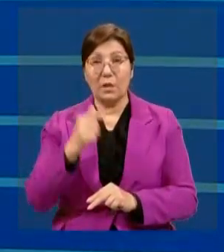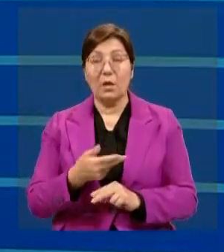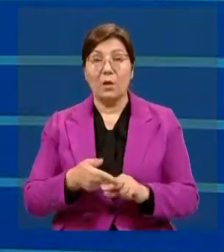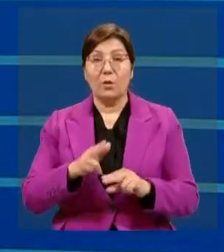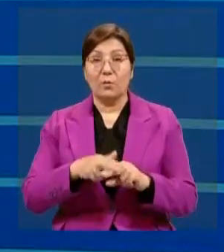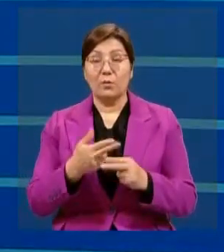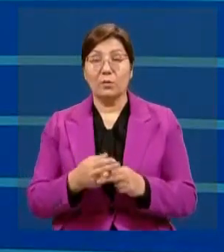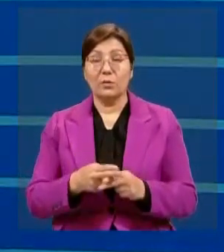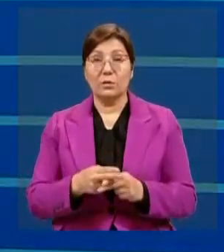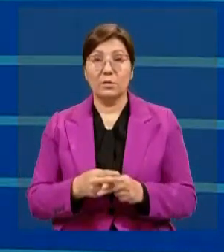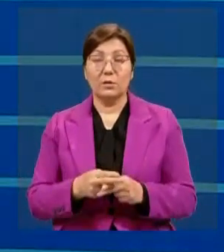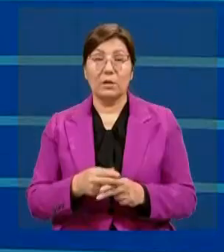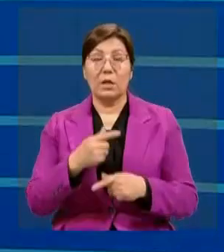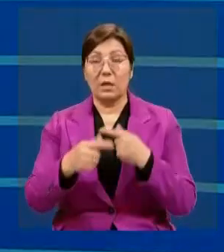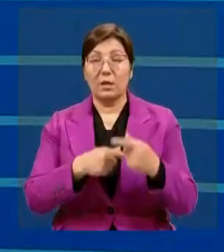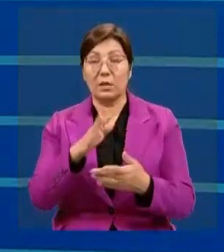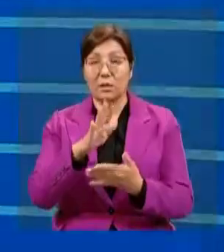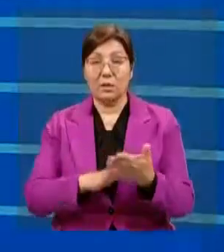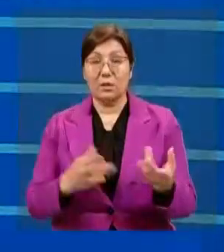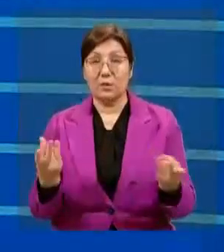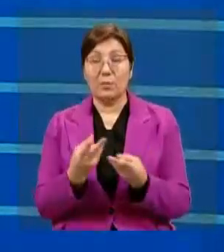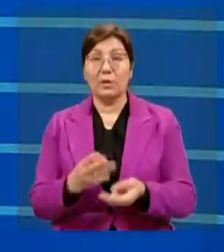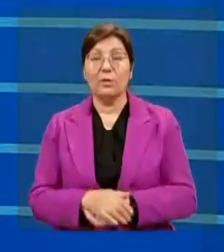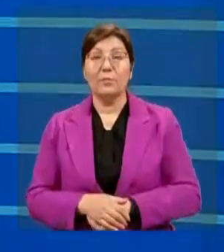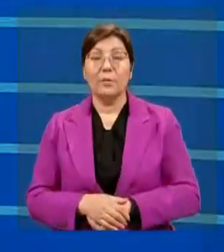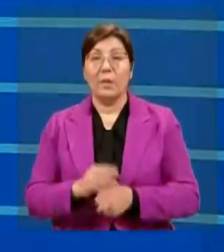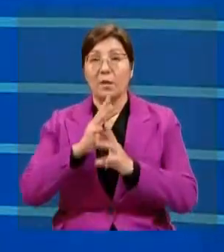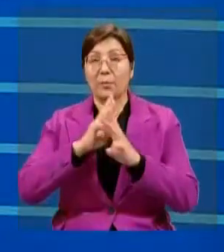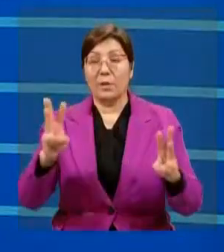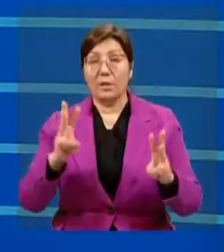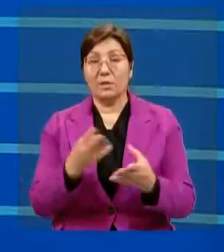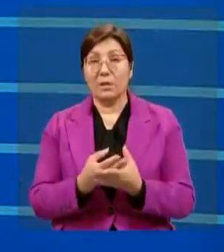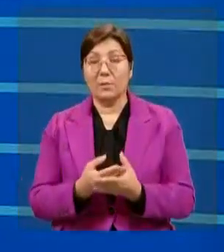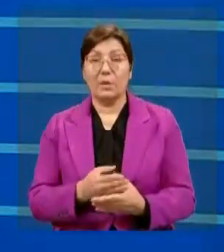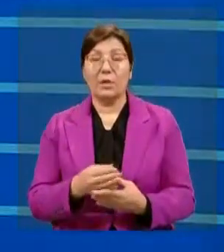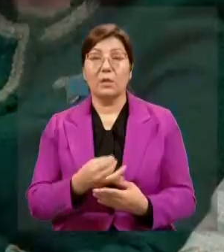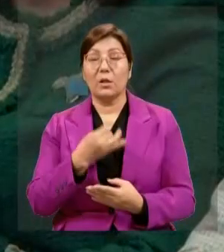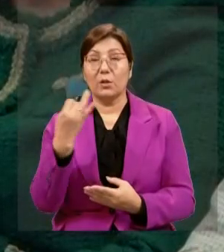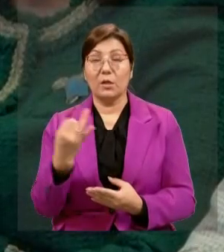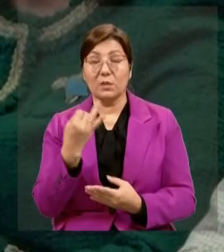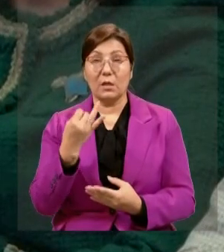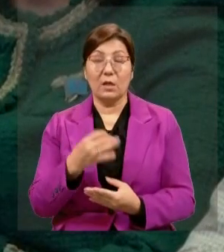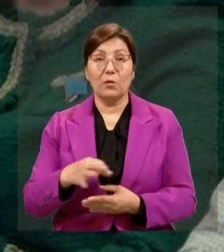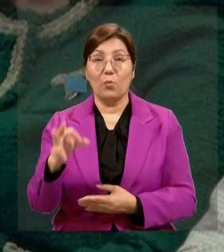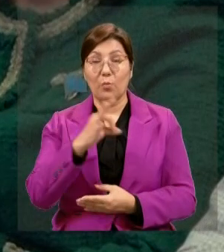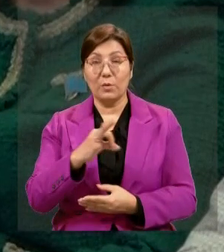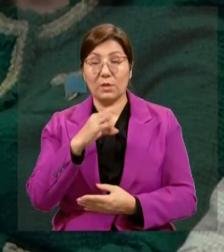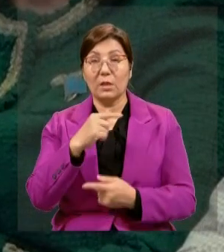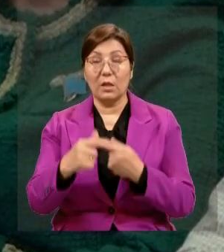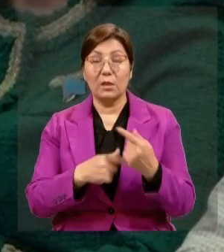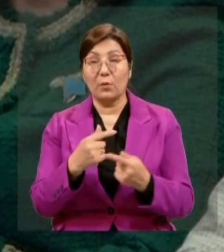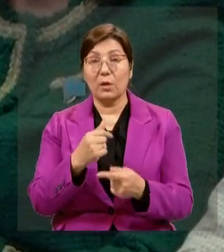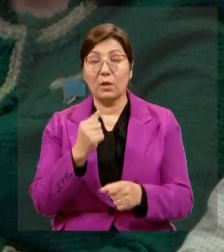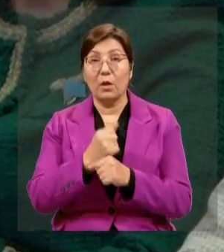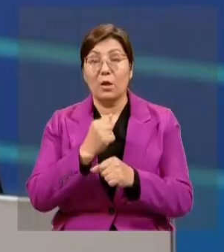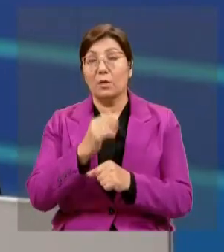осы үйренген әдісті арғарты жалғастыра беруіміз керек. Оқу ағарту министрлігінің өкілі жобаға қызығушылық танытқан өңірлер үшін әлі де реттелетін тұсы бар